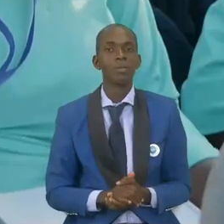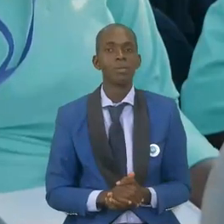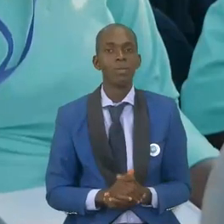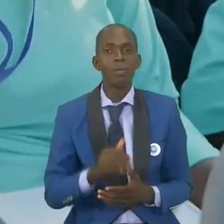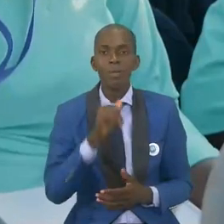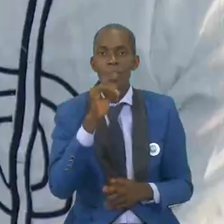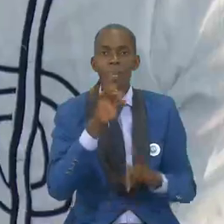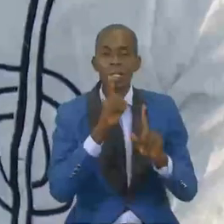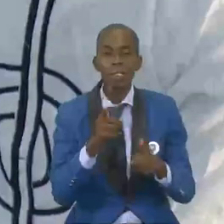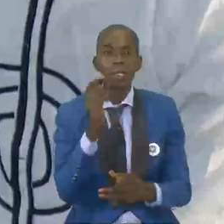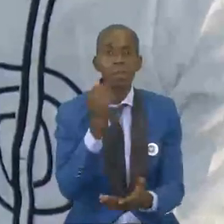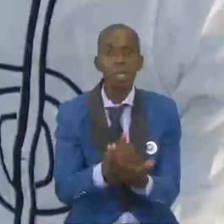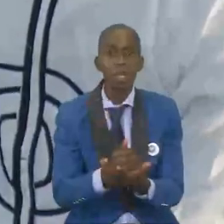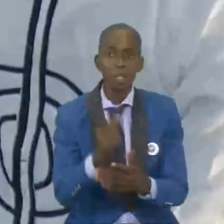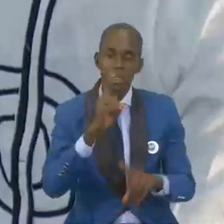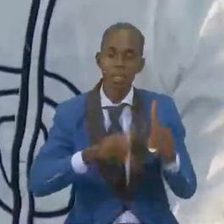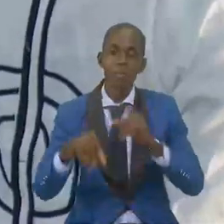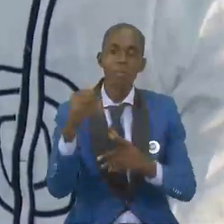délivrer.